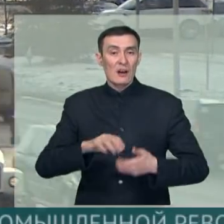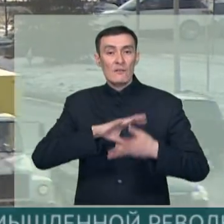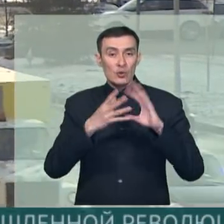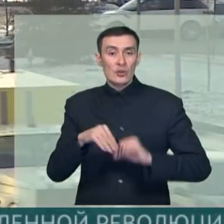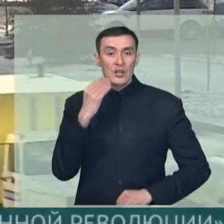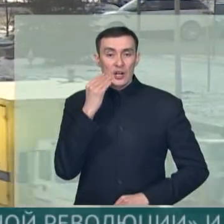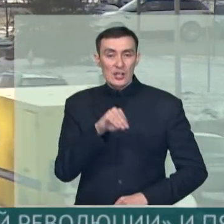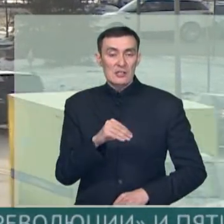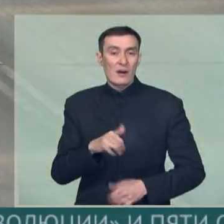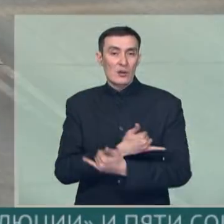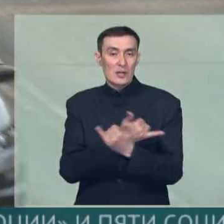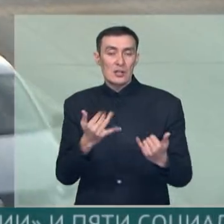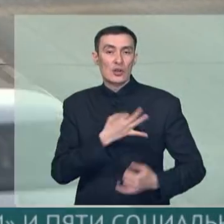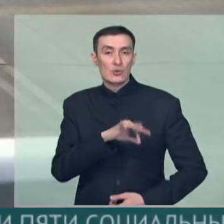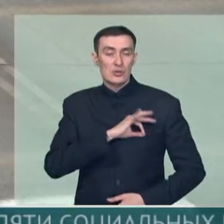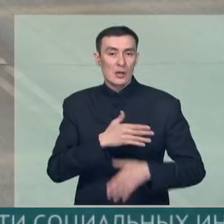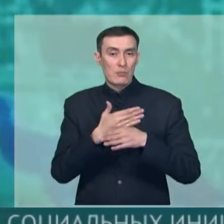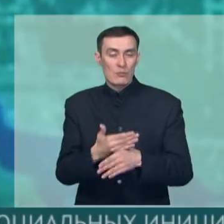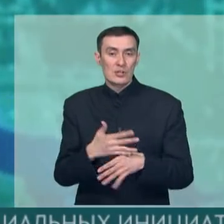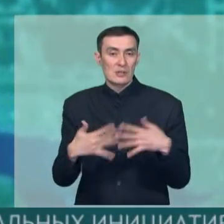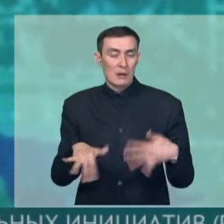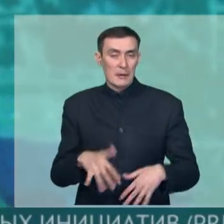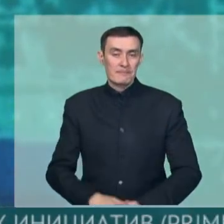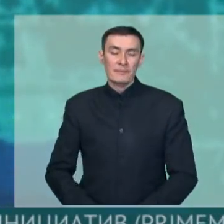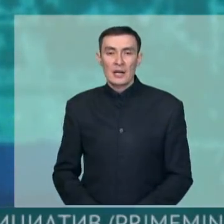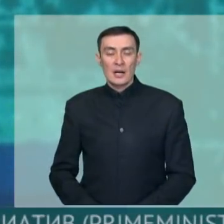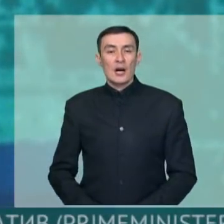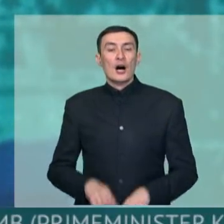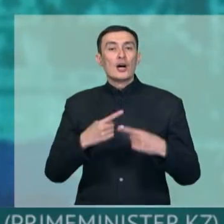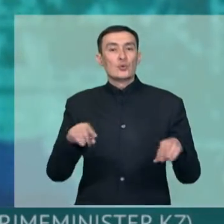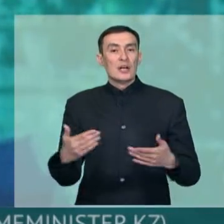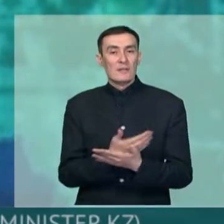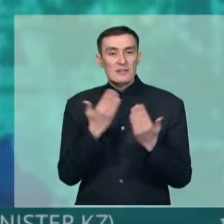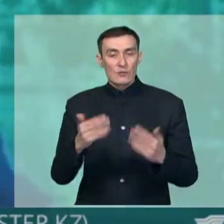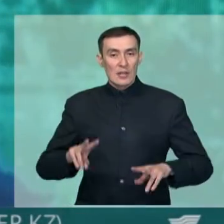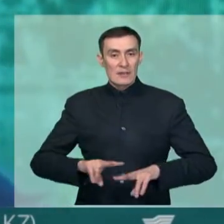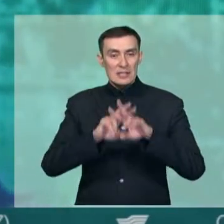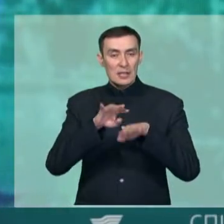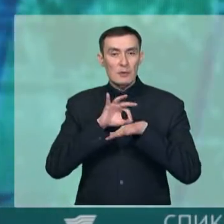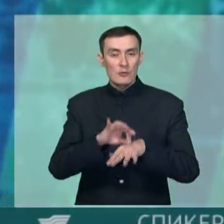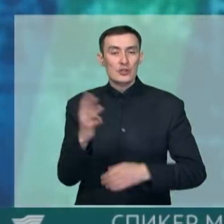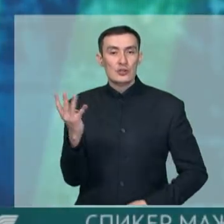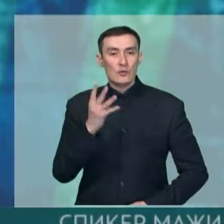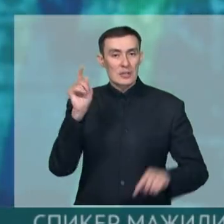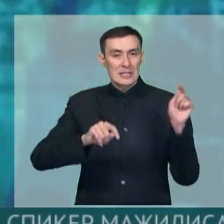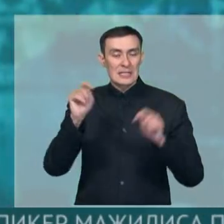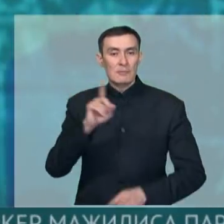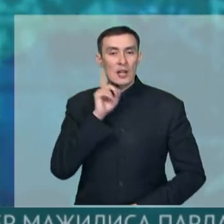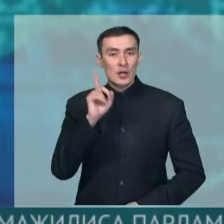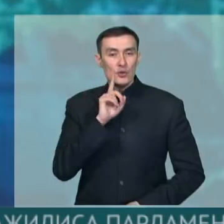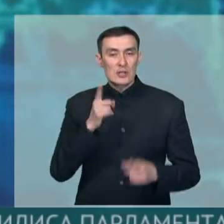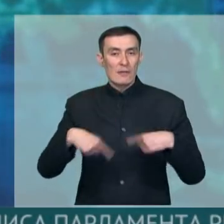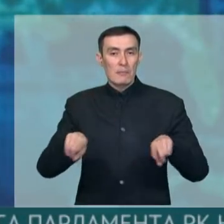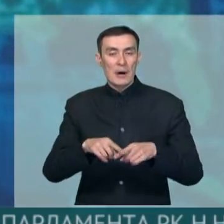на качестве оказания юридической помощи. И о других событиях. Сегодня в Астане проходит 4-й съезд